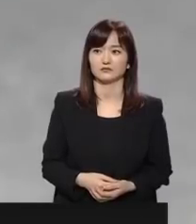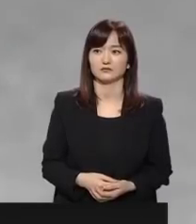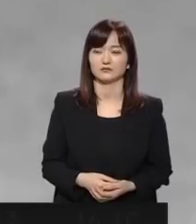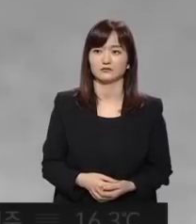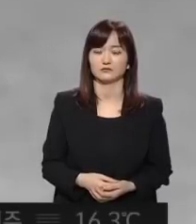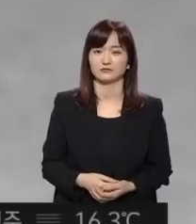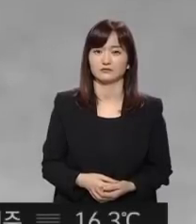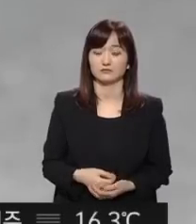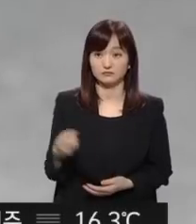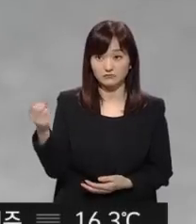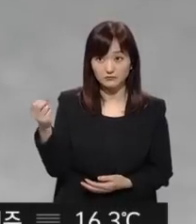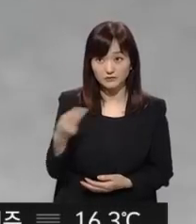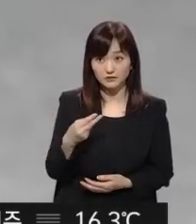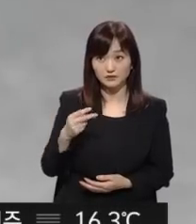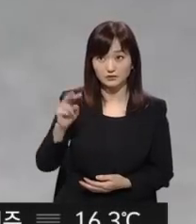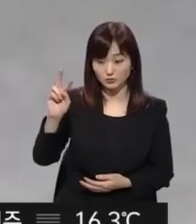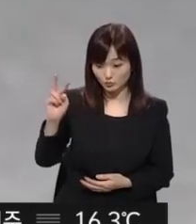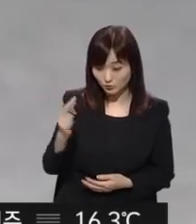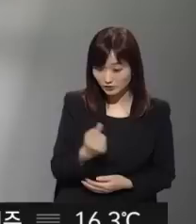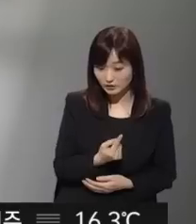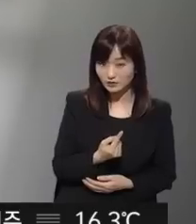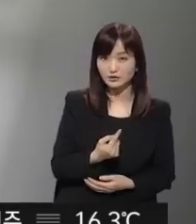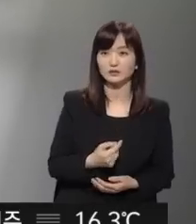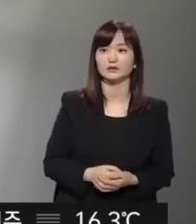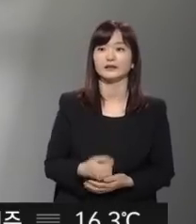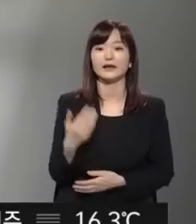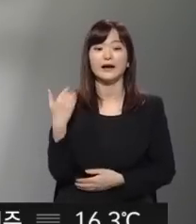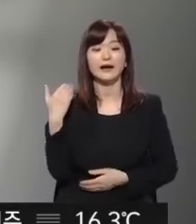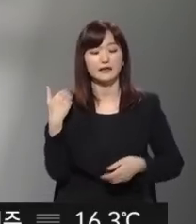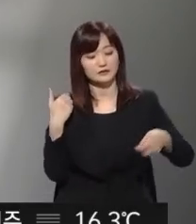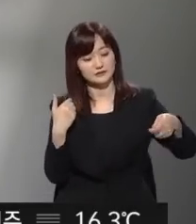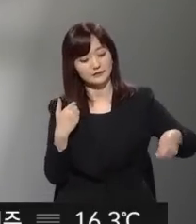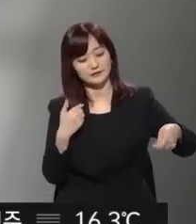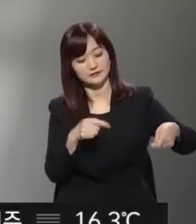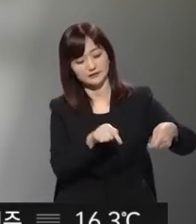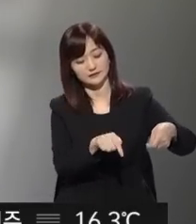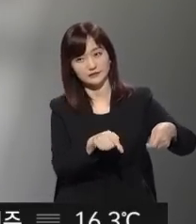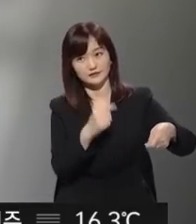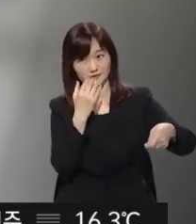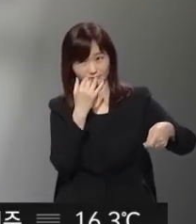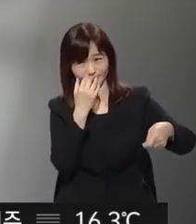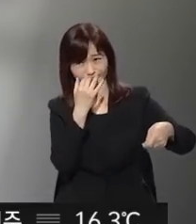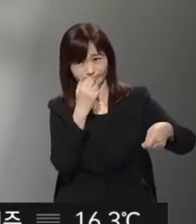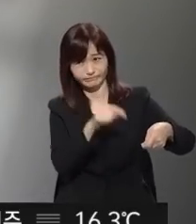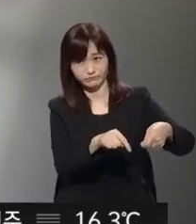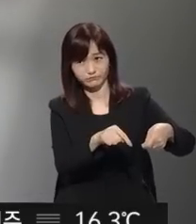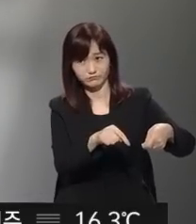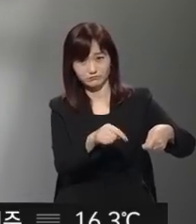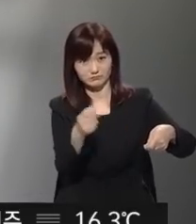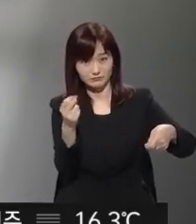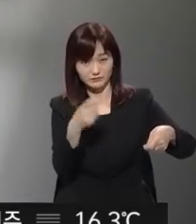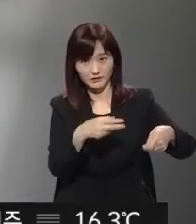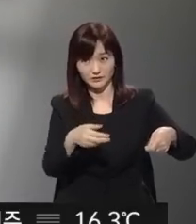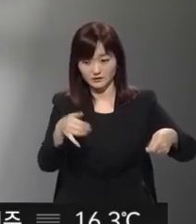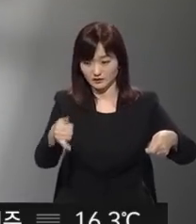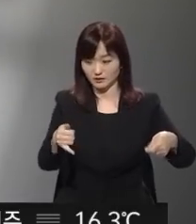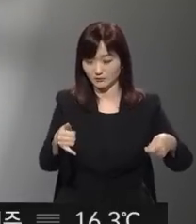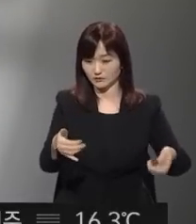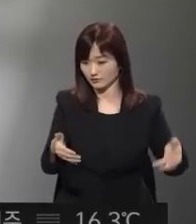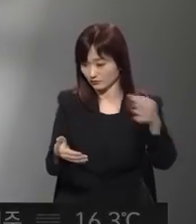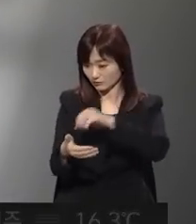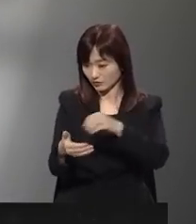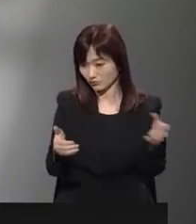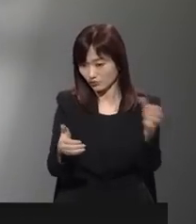어 다시 돌아와서 아까 쓰레받기에 넣어 놨던 그 쓰레기 왕창 넣은 쓰레기를 다시 수거해 갑니다